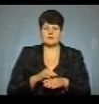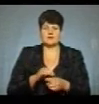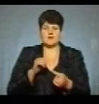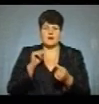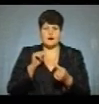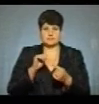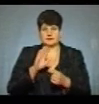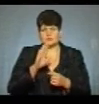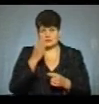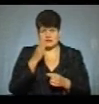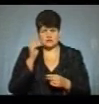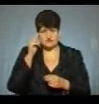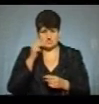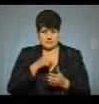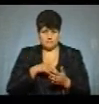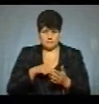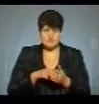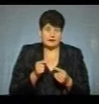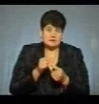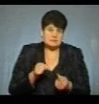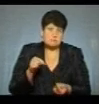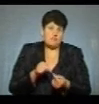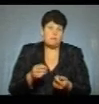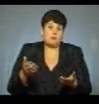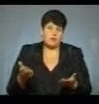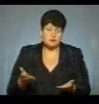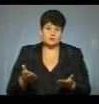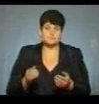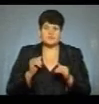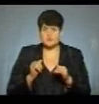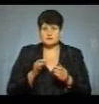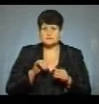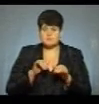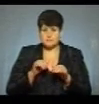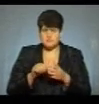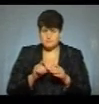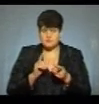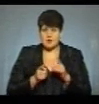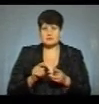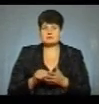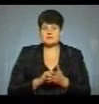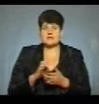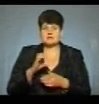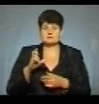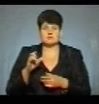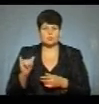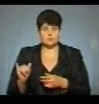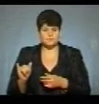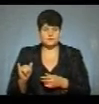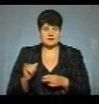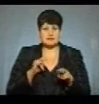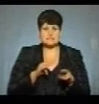навчання в місті, так співпало, і справді, за матеріалами СБУ,